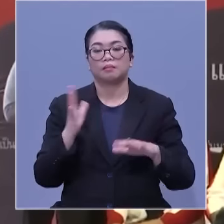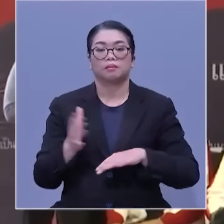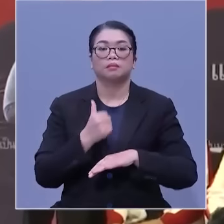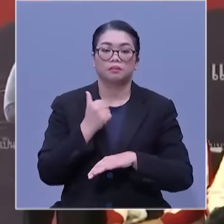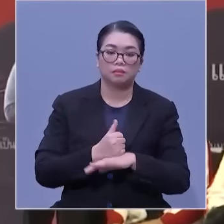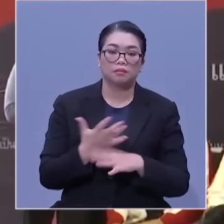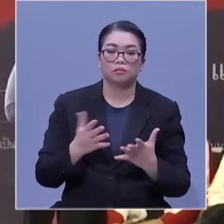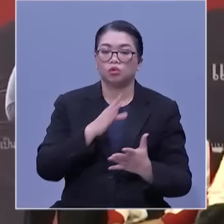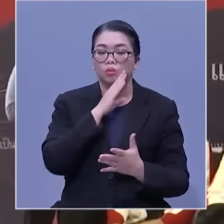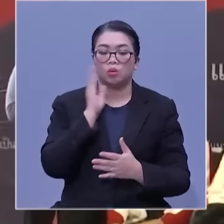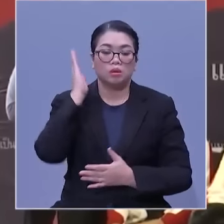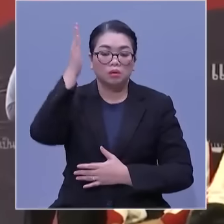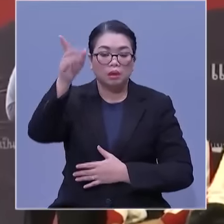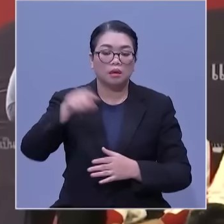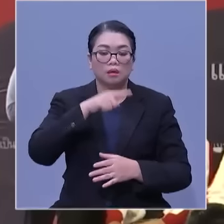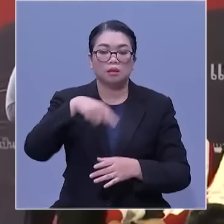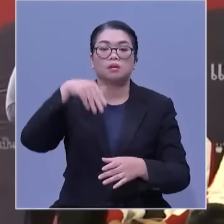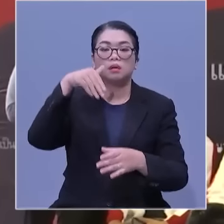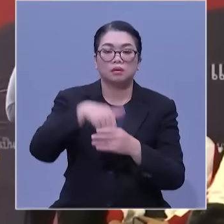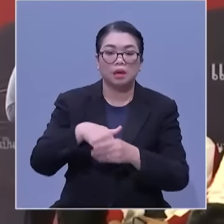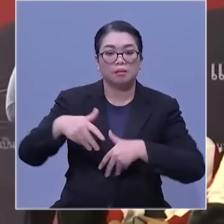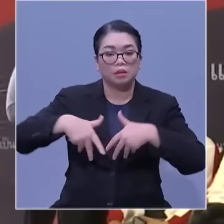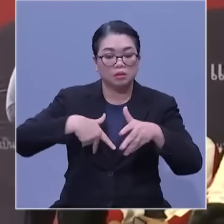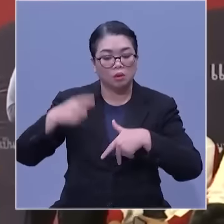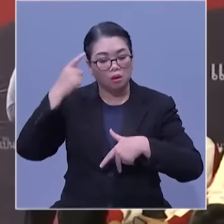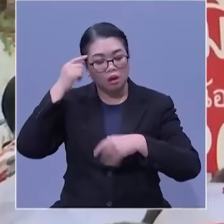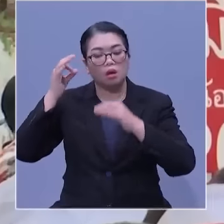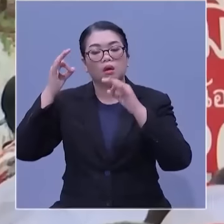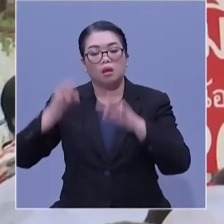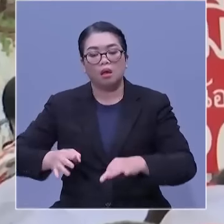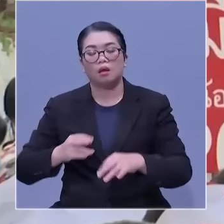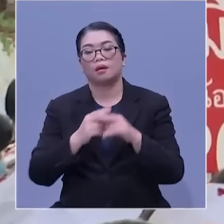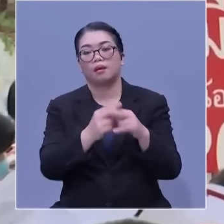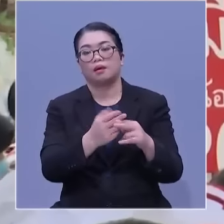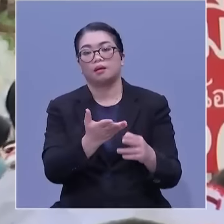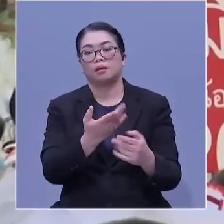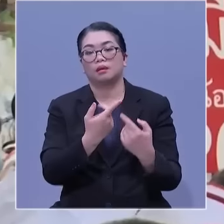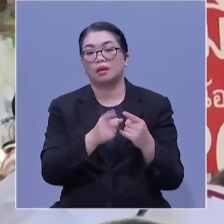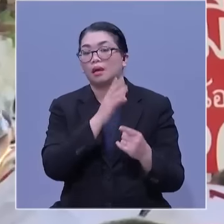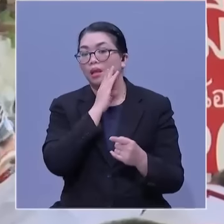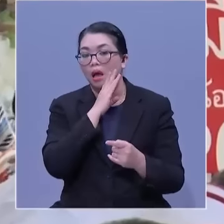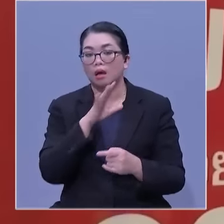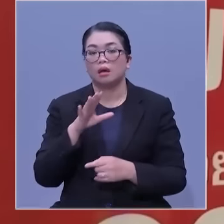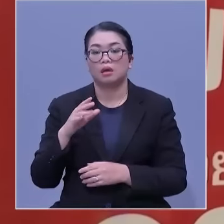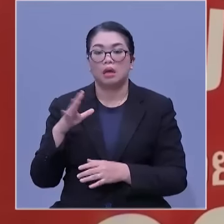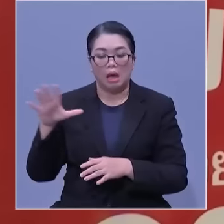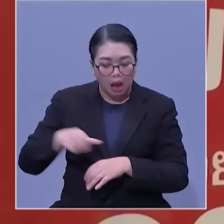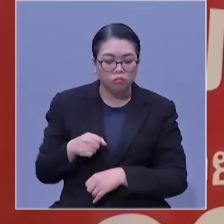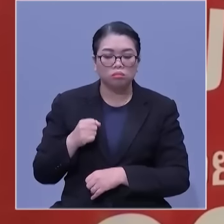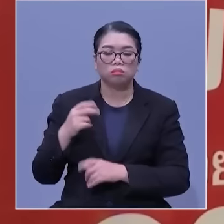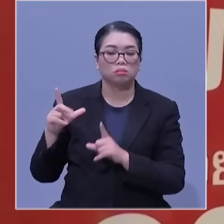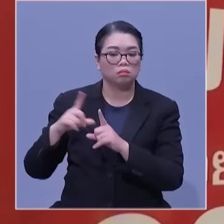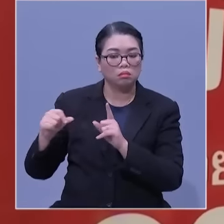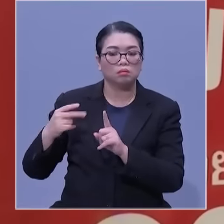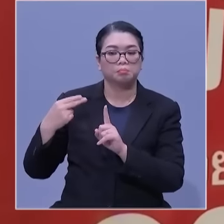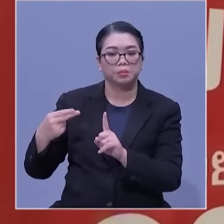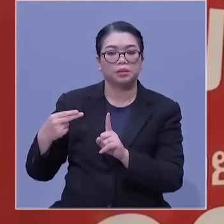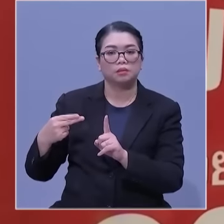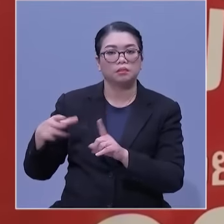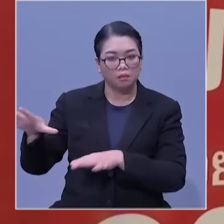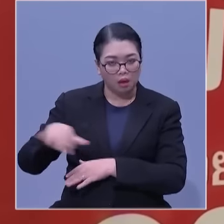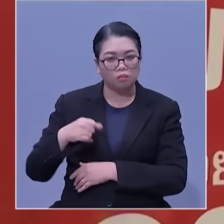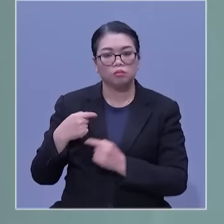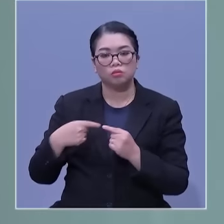ว่าเลือกตั้งครั้งหน้าประชาชนก็จะเป็นคนตัดสินนะครับแต่ถ้าท่านใช้